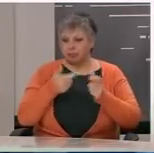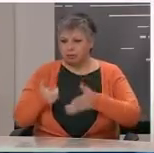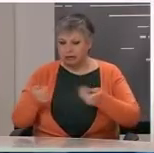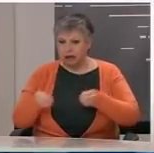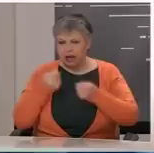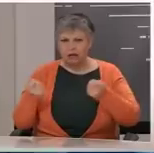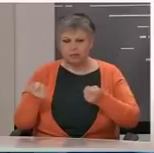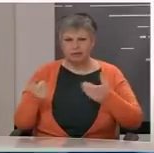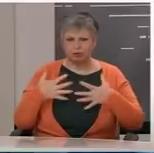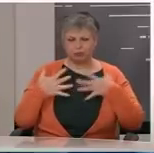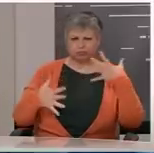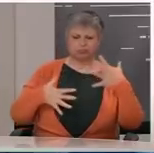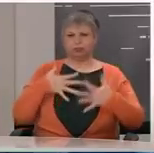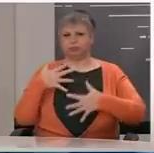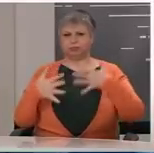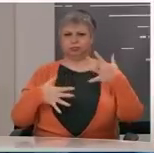μεγάλη.